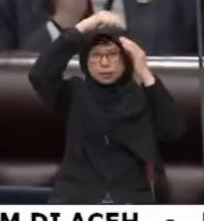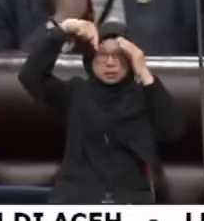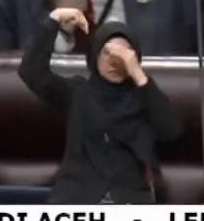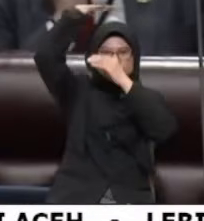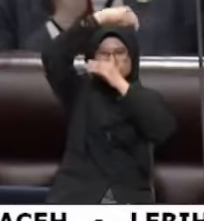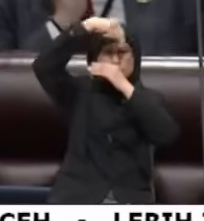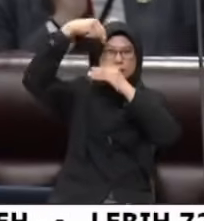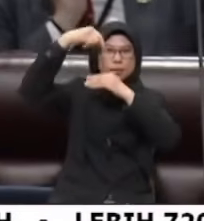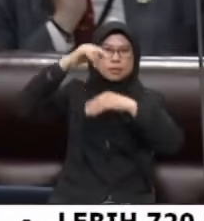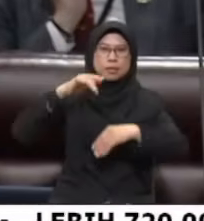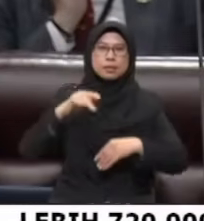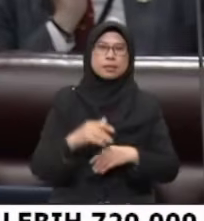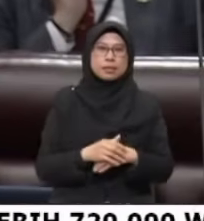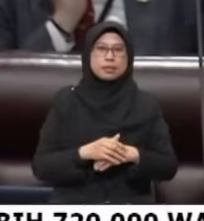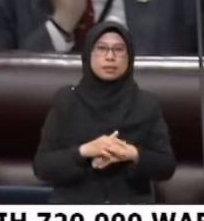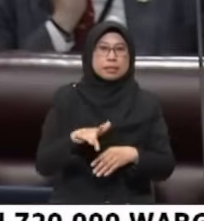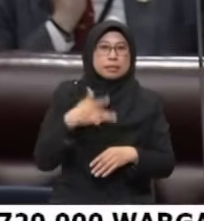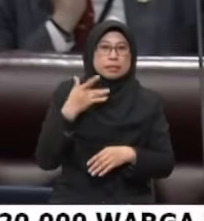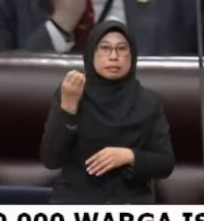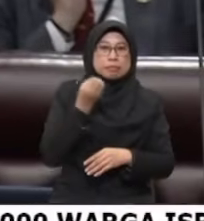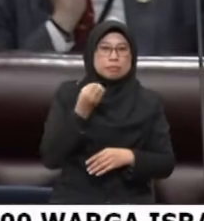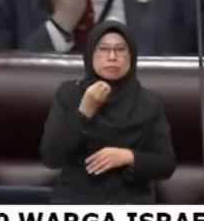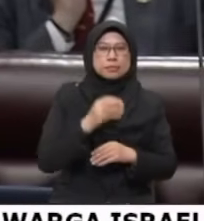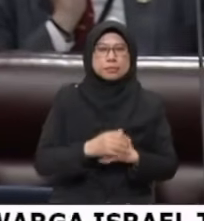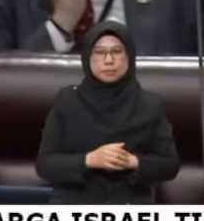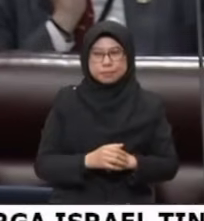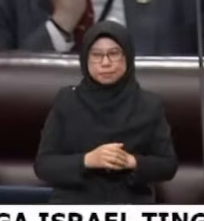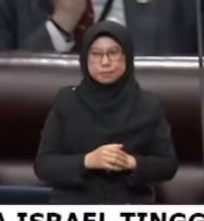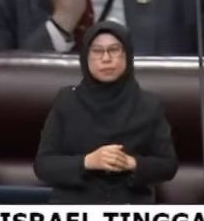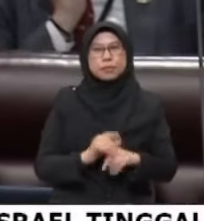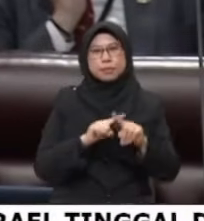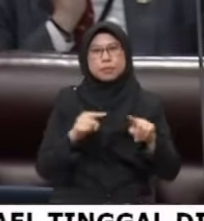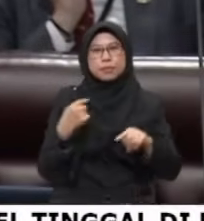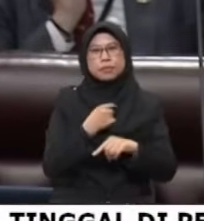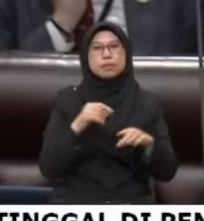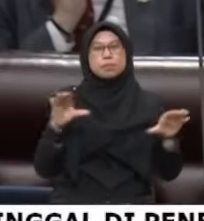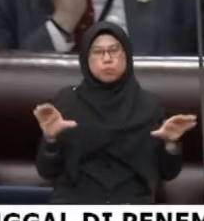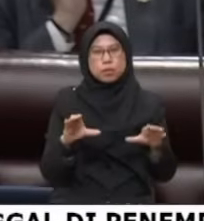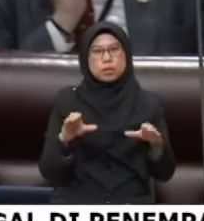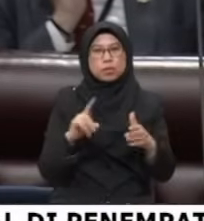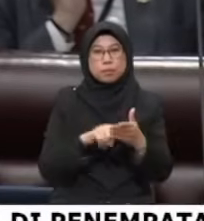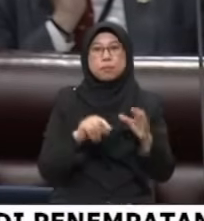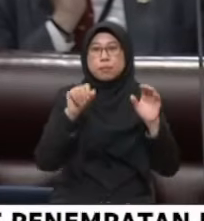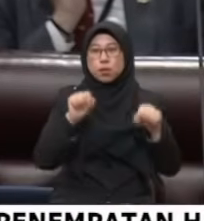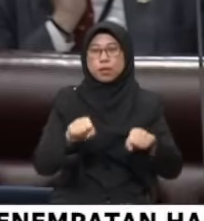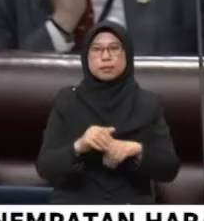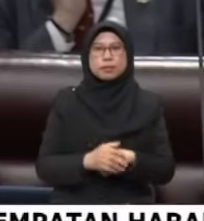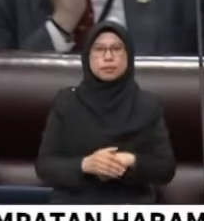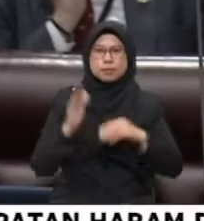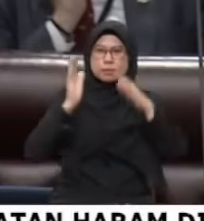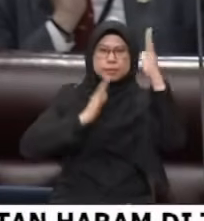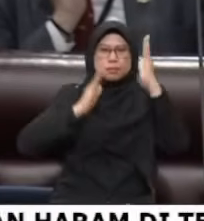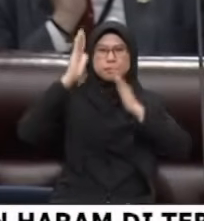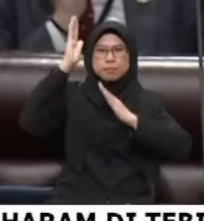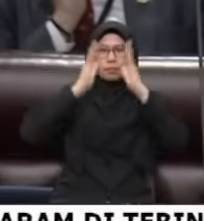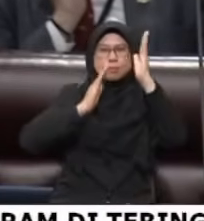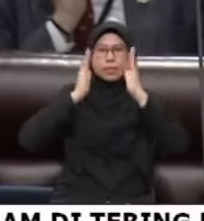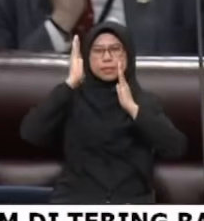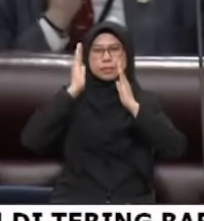tak terasa datpertua kita akan buat apa yang terdaya Malaysia